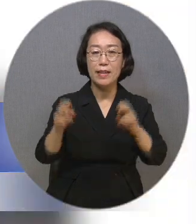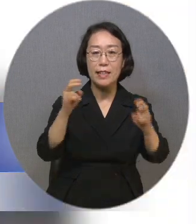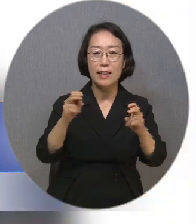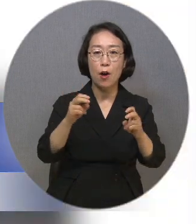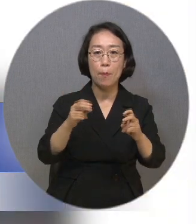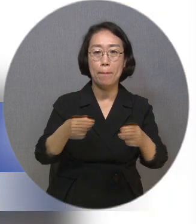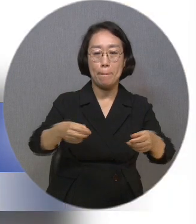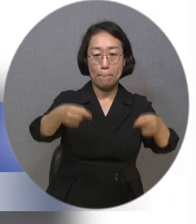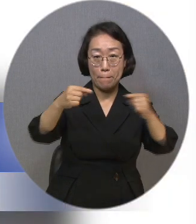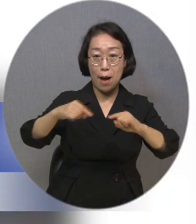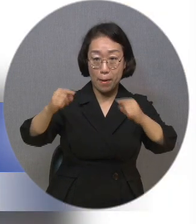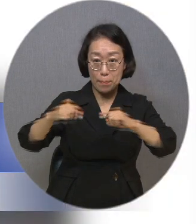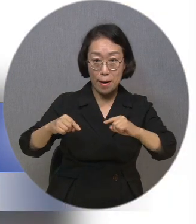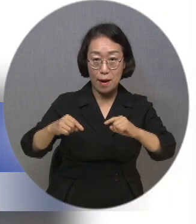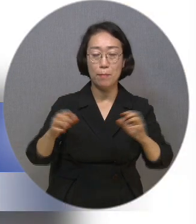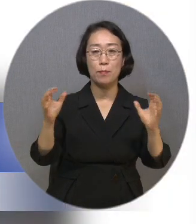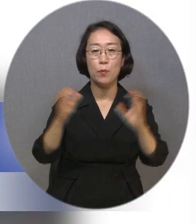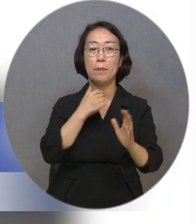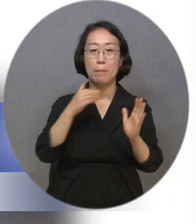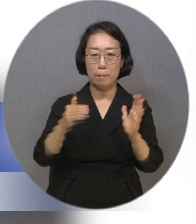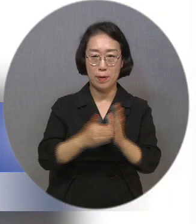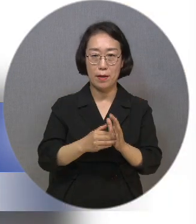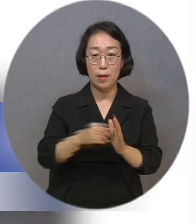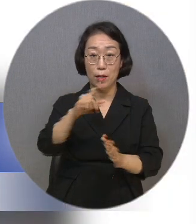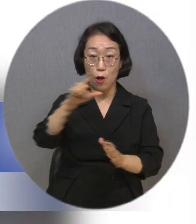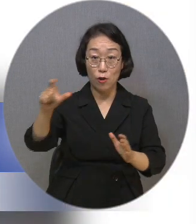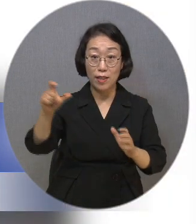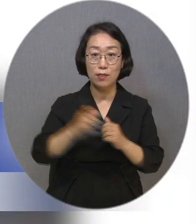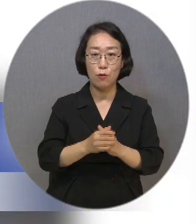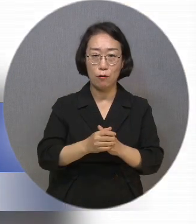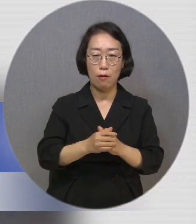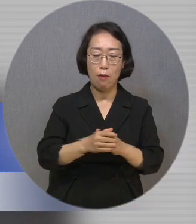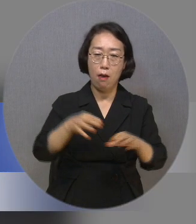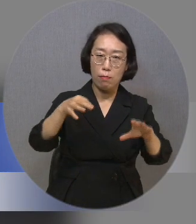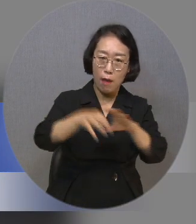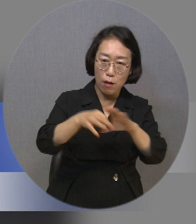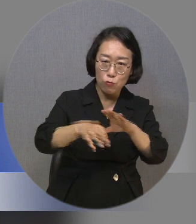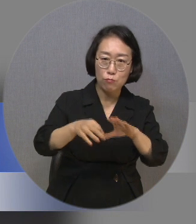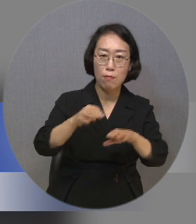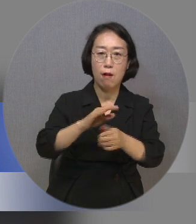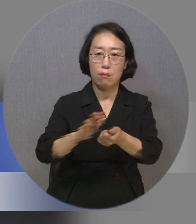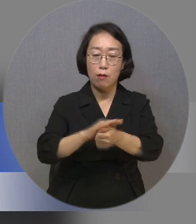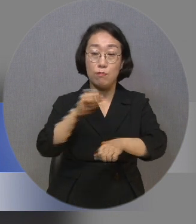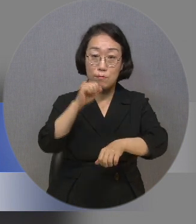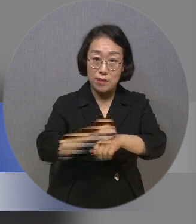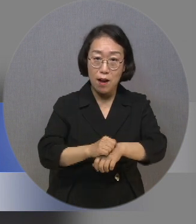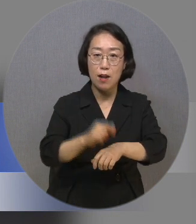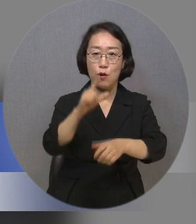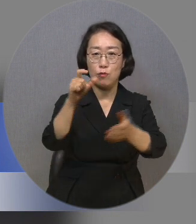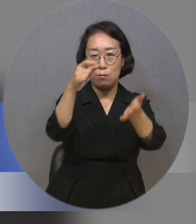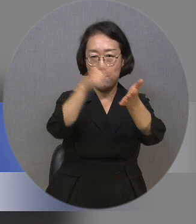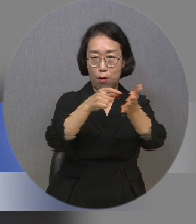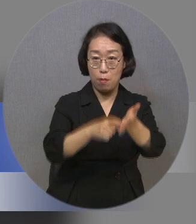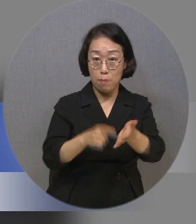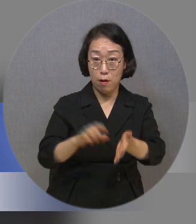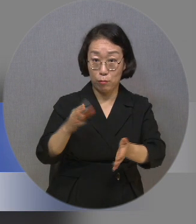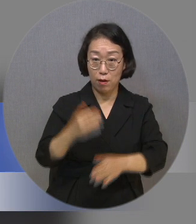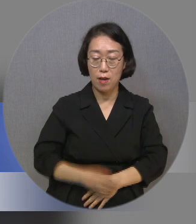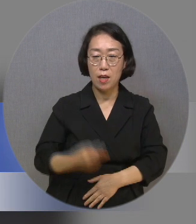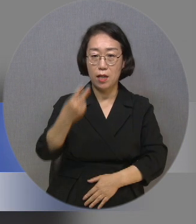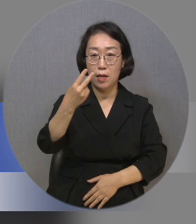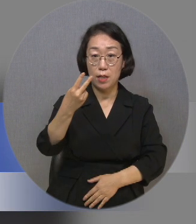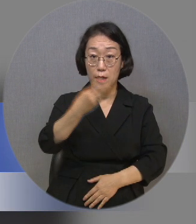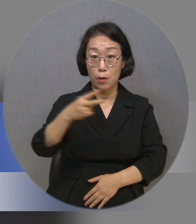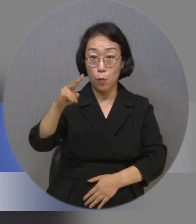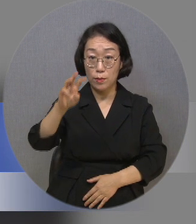열렸습니다. 15개 기업이 나눔 명문기업의 이름을 올린 가운데 가입기업들은 2030 부산 엑스포